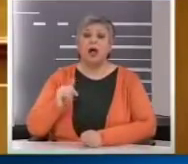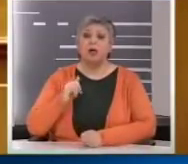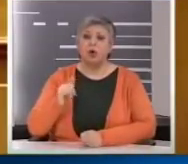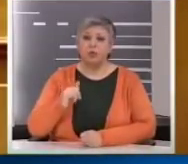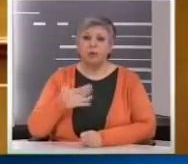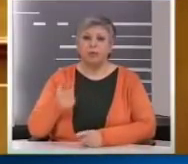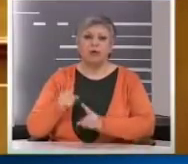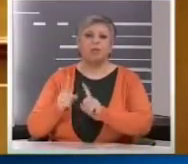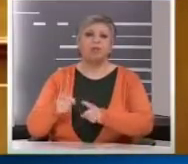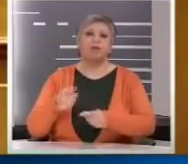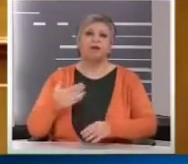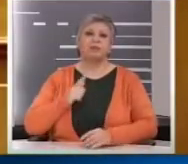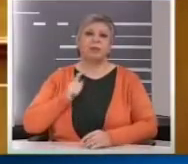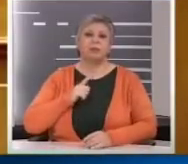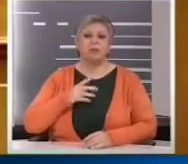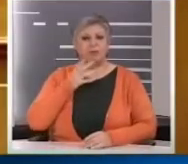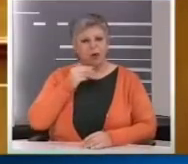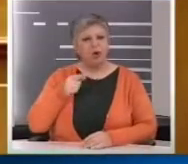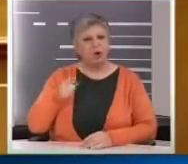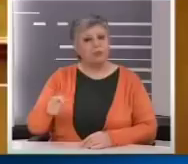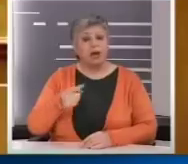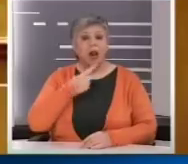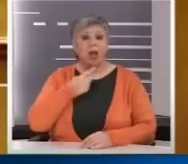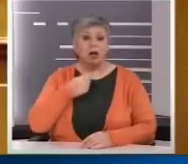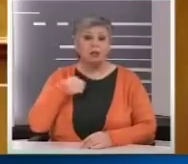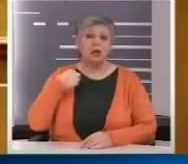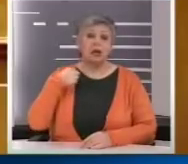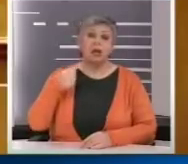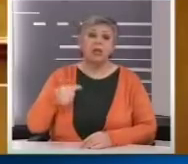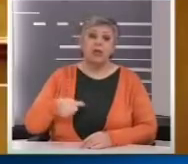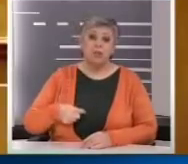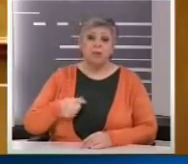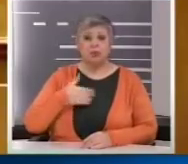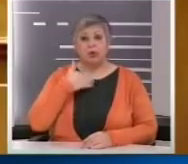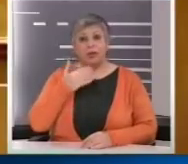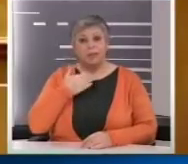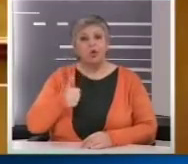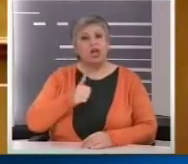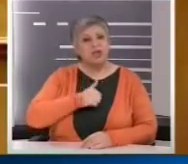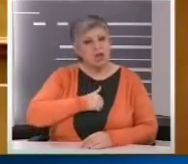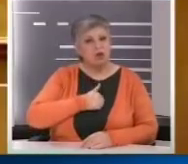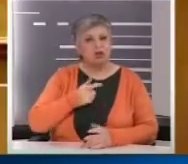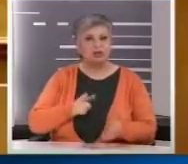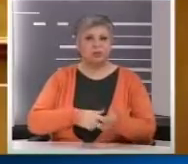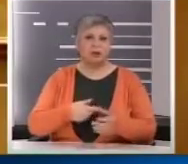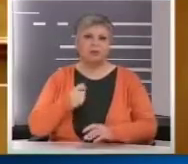τομέα. Μας κατηγορείτε γι' αυτό, το ξέρουμε. Μας κατηγορείτε γιατί γλιτώσαμε